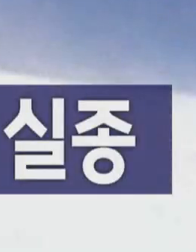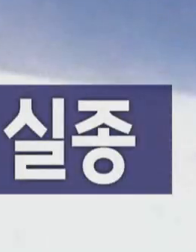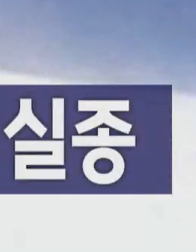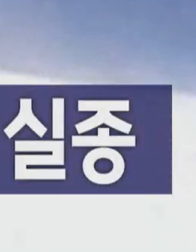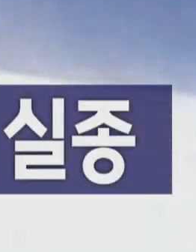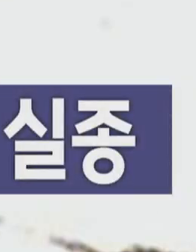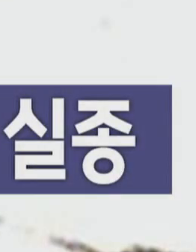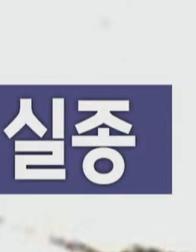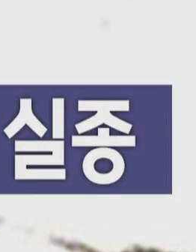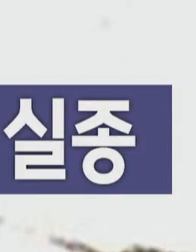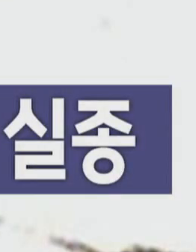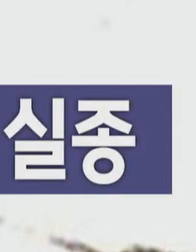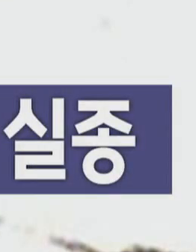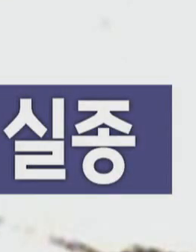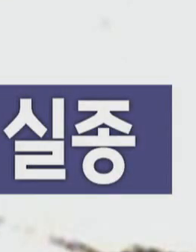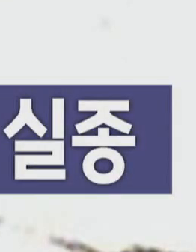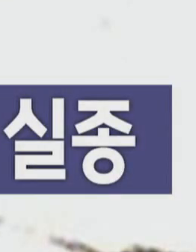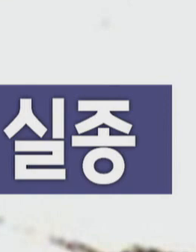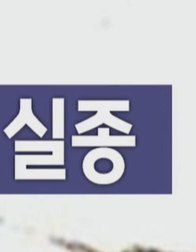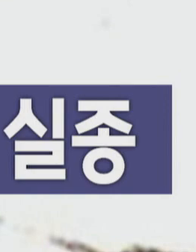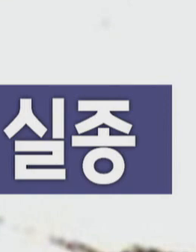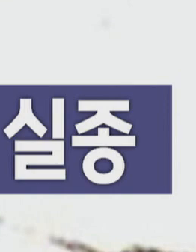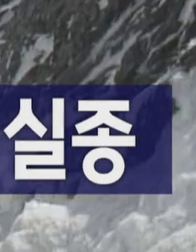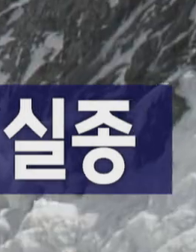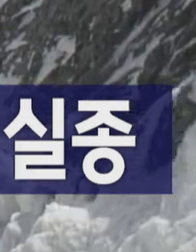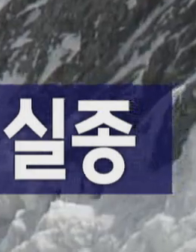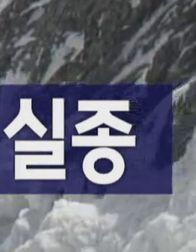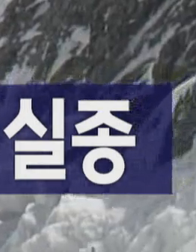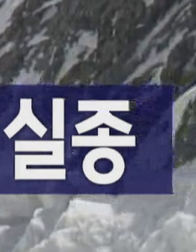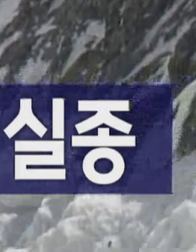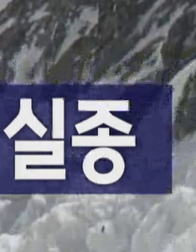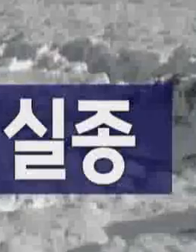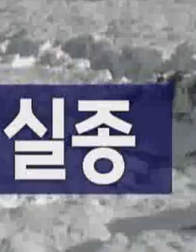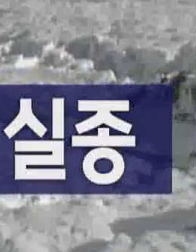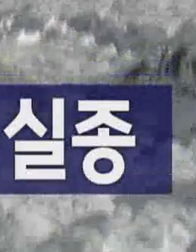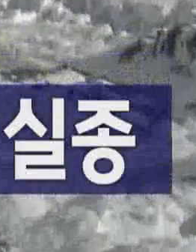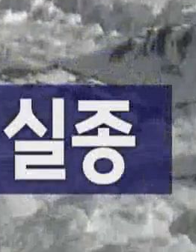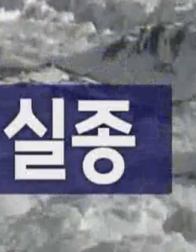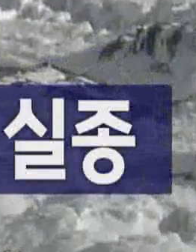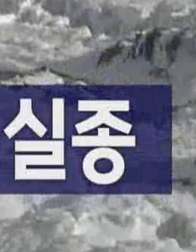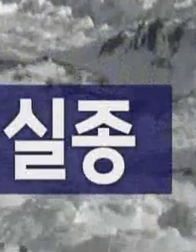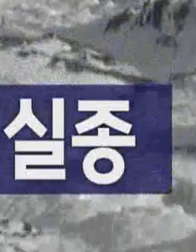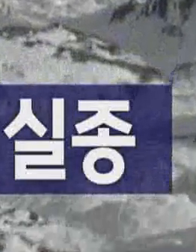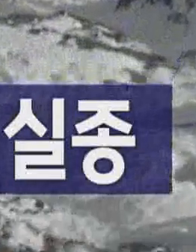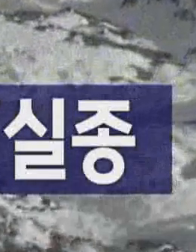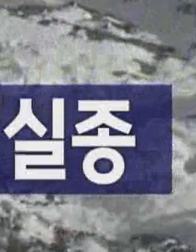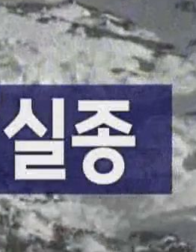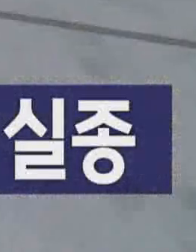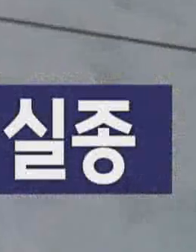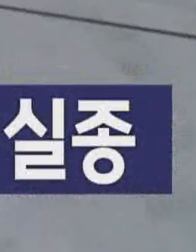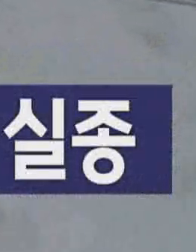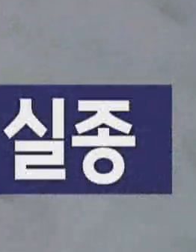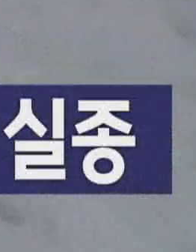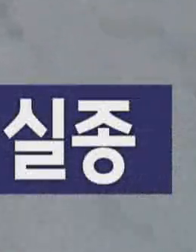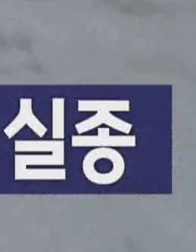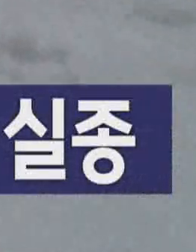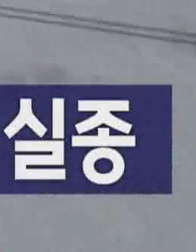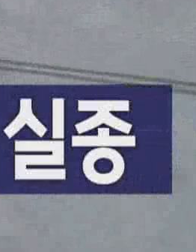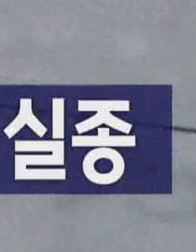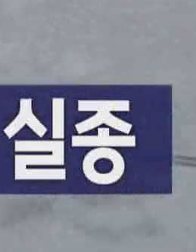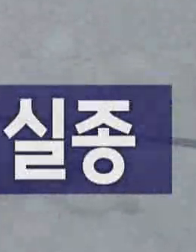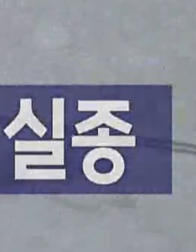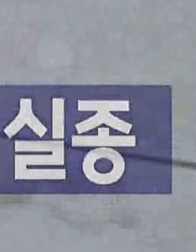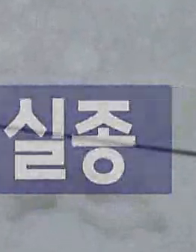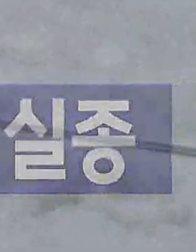장애인으로는 최초로 히말라야 14자 등정에 성공한 지역 산악인 김홍빈 대장이 하산 도중 실종됐습니다. 외교부가